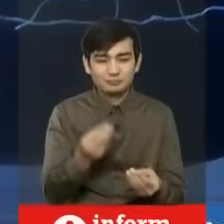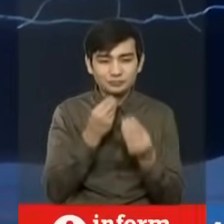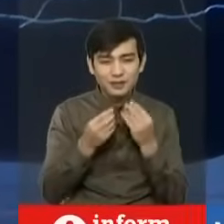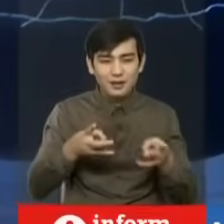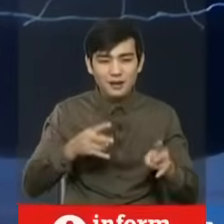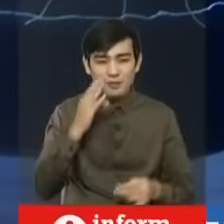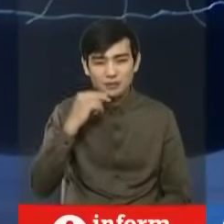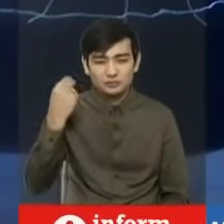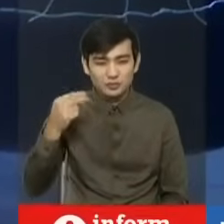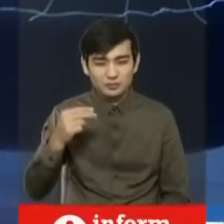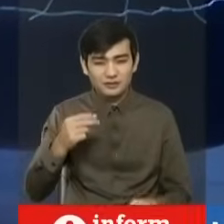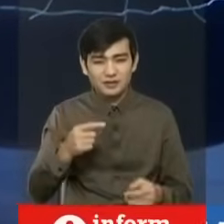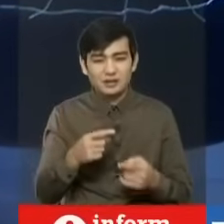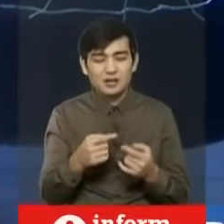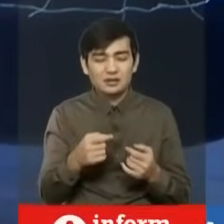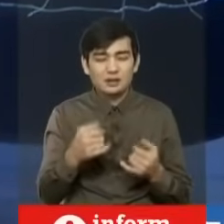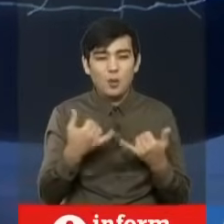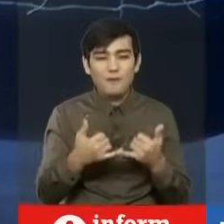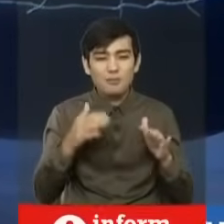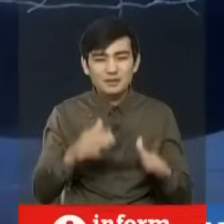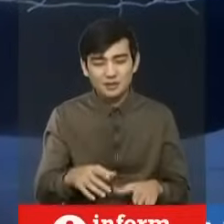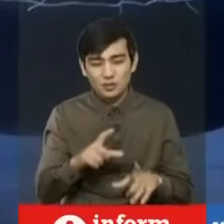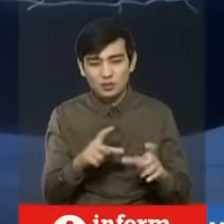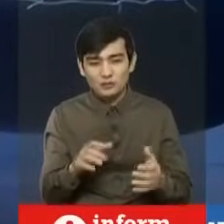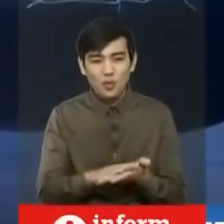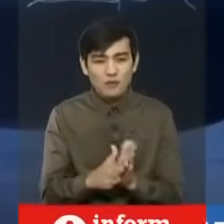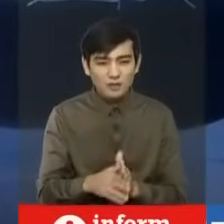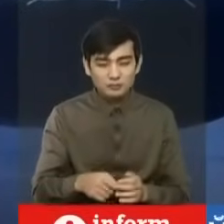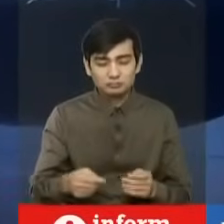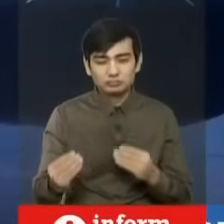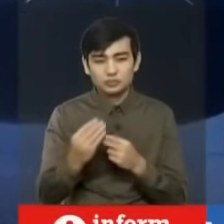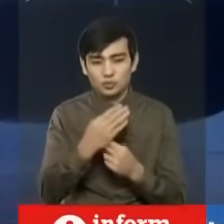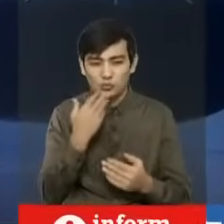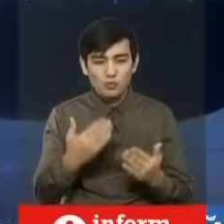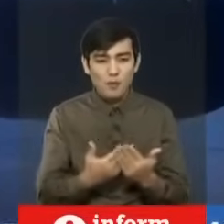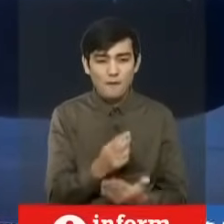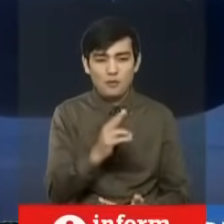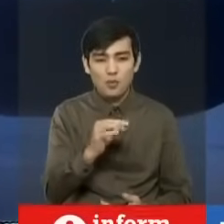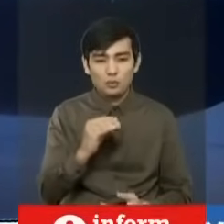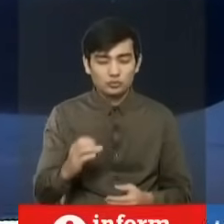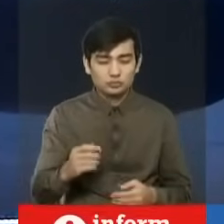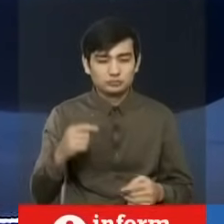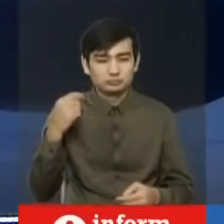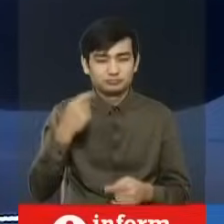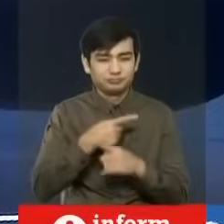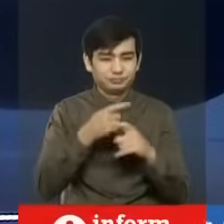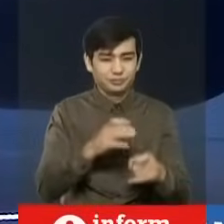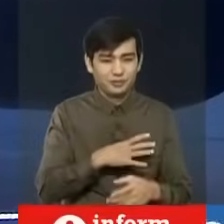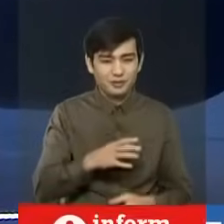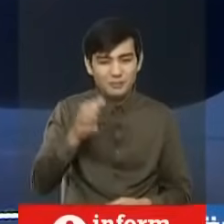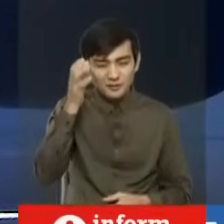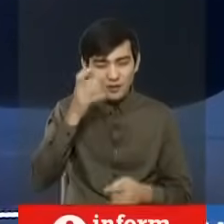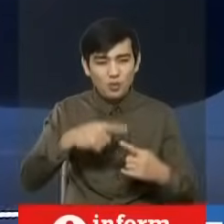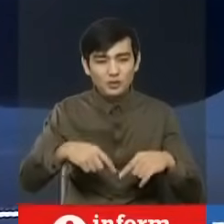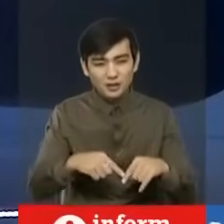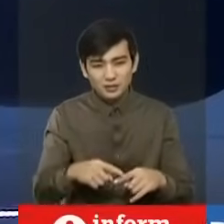арендаторы столовых всё из-за того что с ними не продлили договор и объявили новый конкурс такое решение отдел образования поставщики